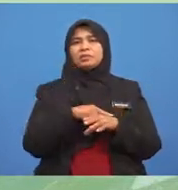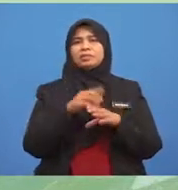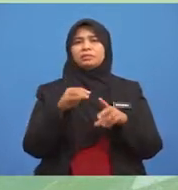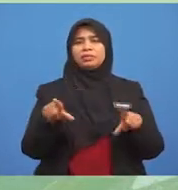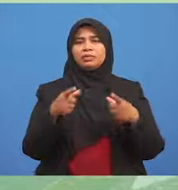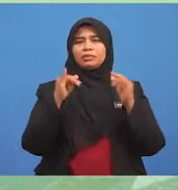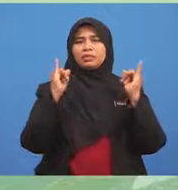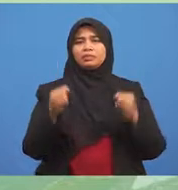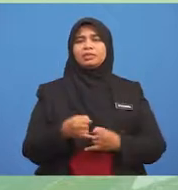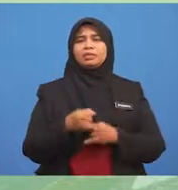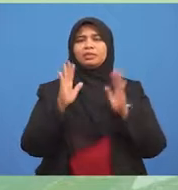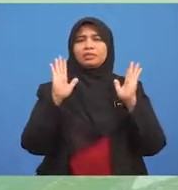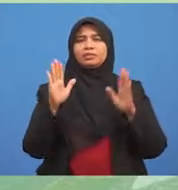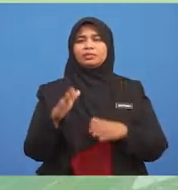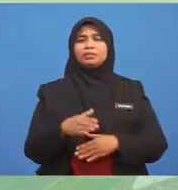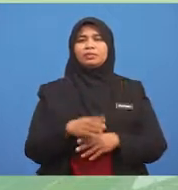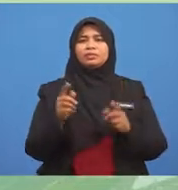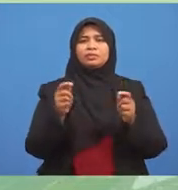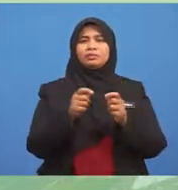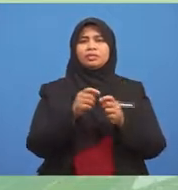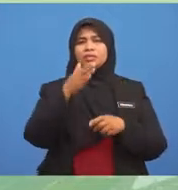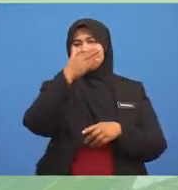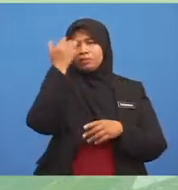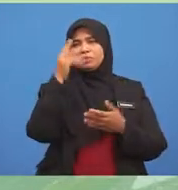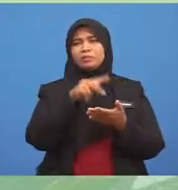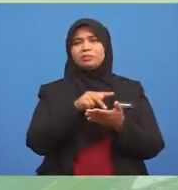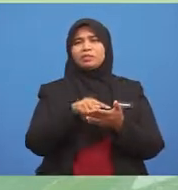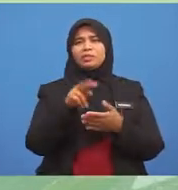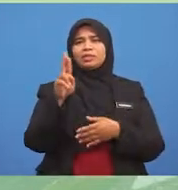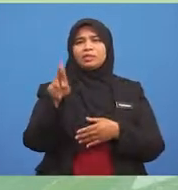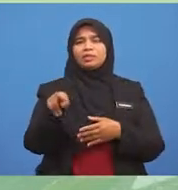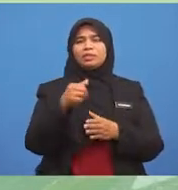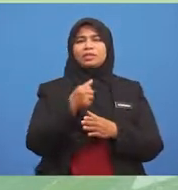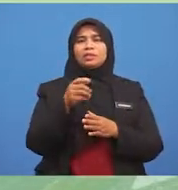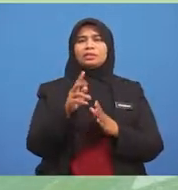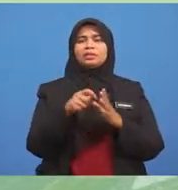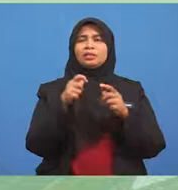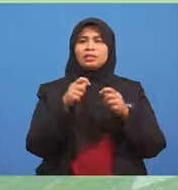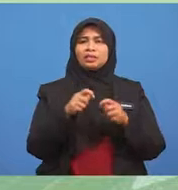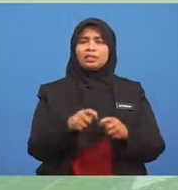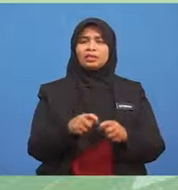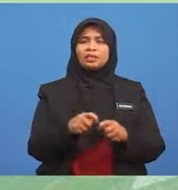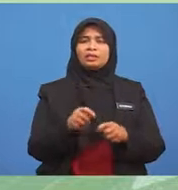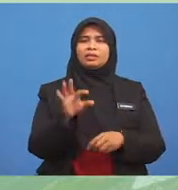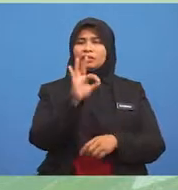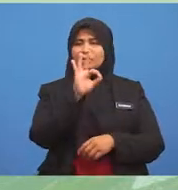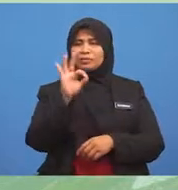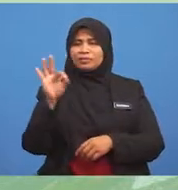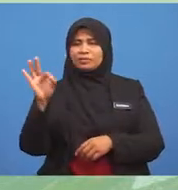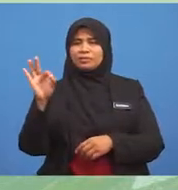ibadah solat, seperti terlupa bilangan rakaat atau tertinggal apa